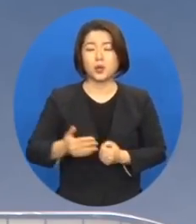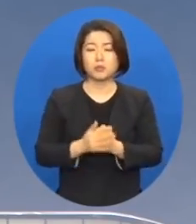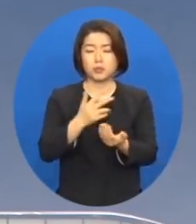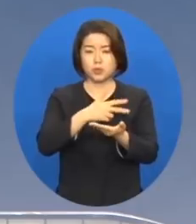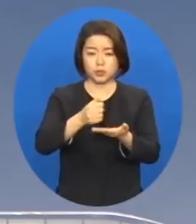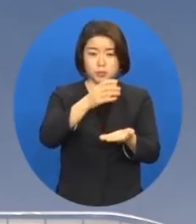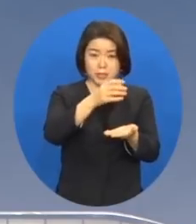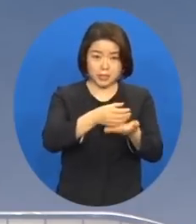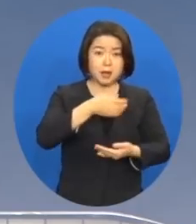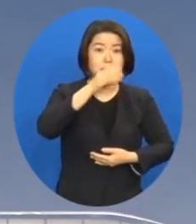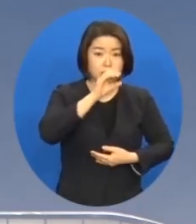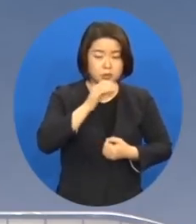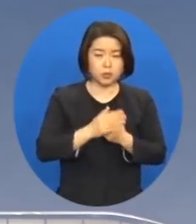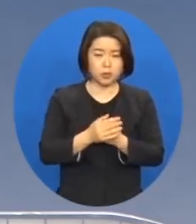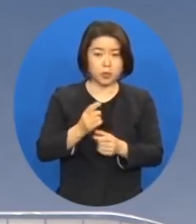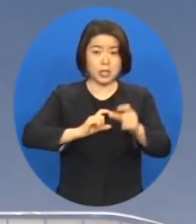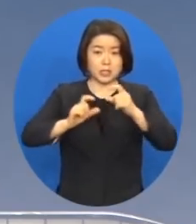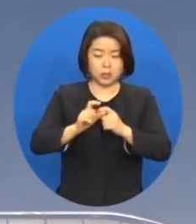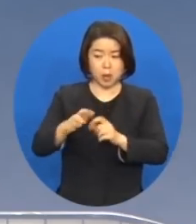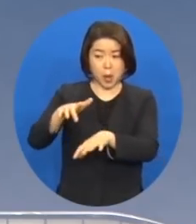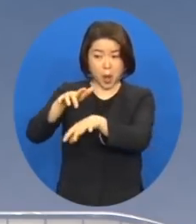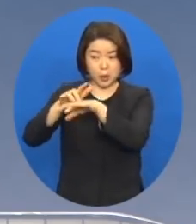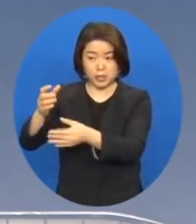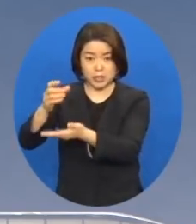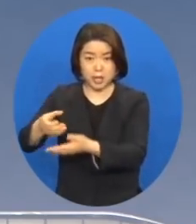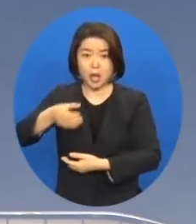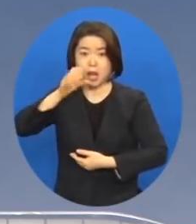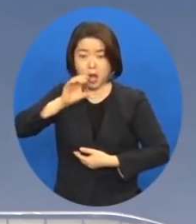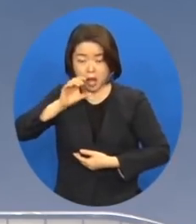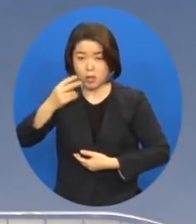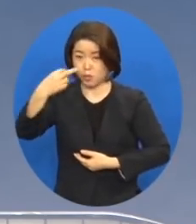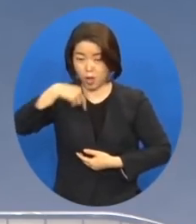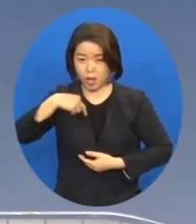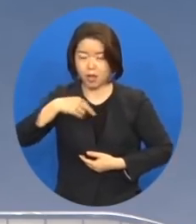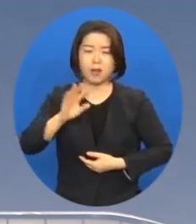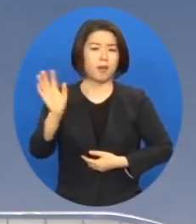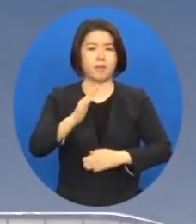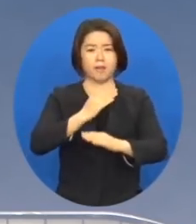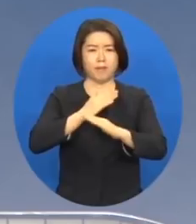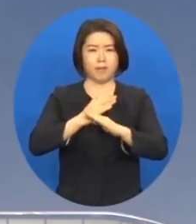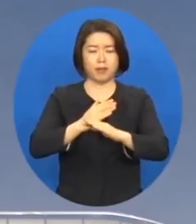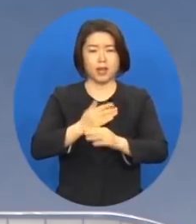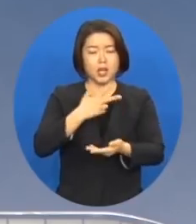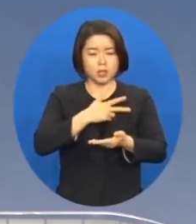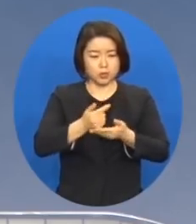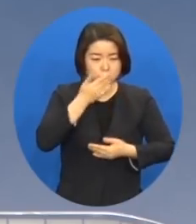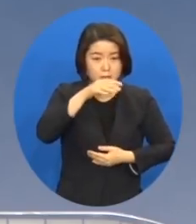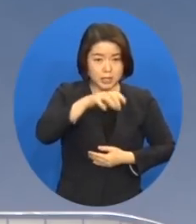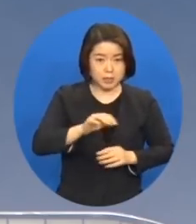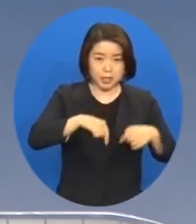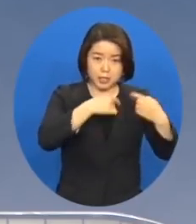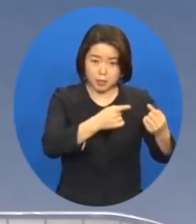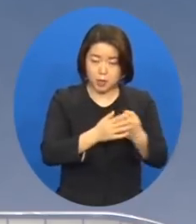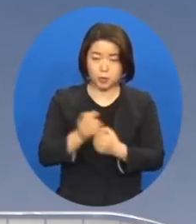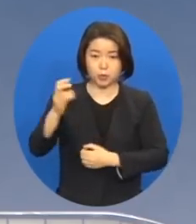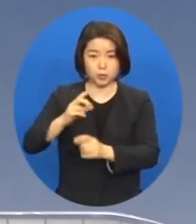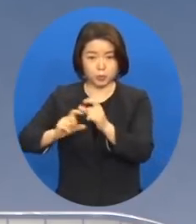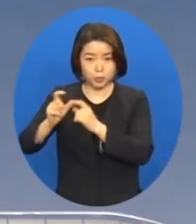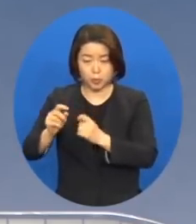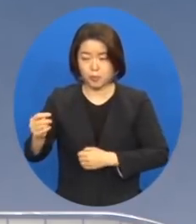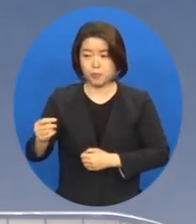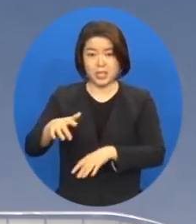주님의 잔을 마시고 아울러 귀신들의 잔을 마실 수는 없습니다. 여러분은 주님의 식탁에 참여하고 아울러